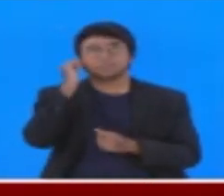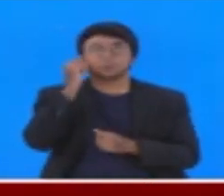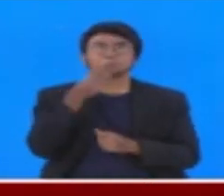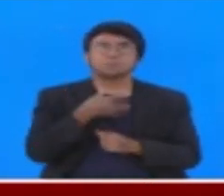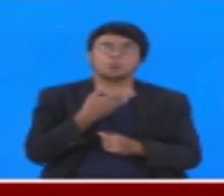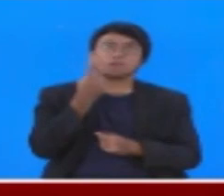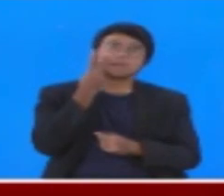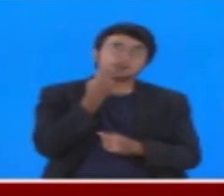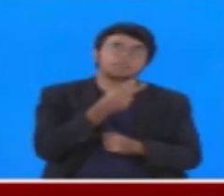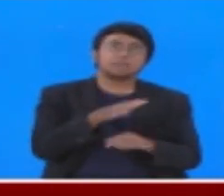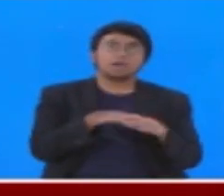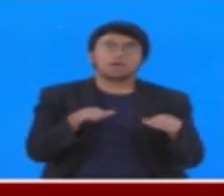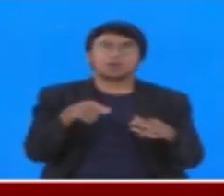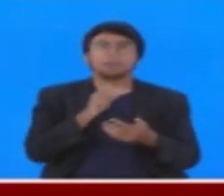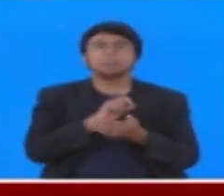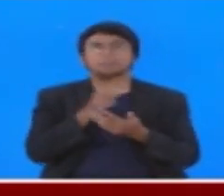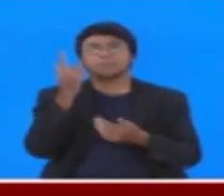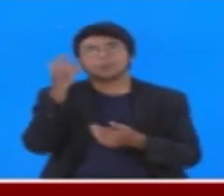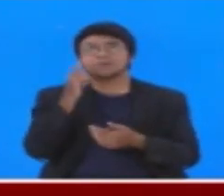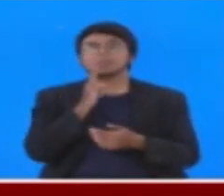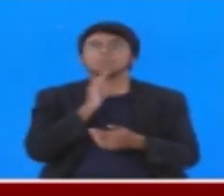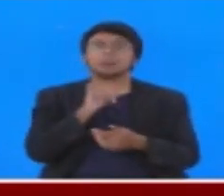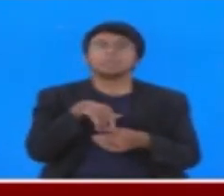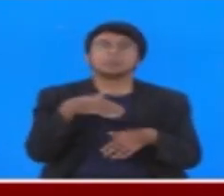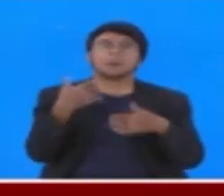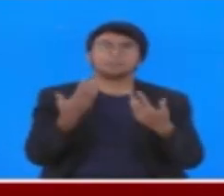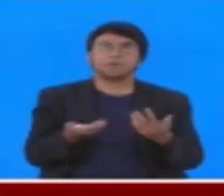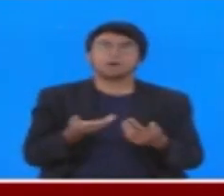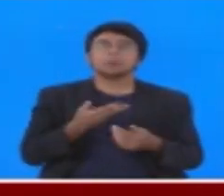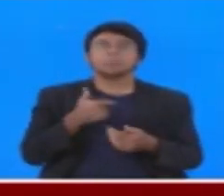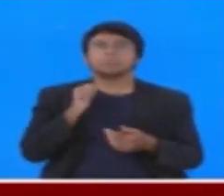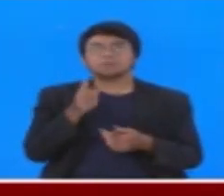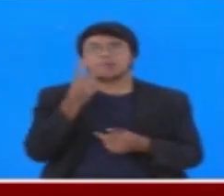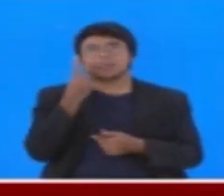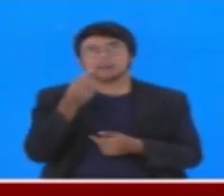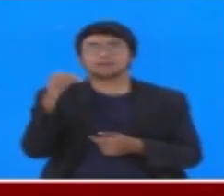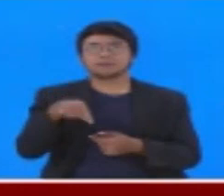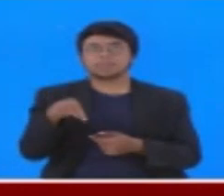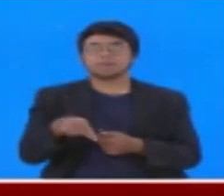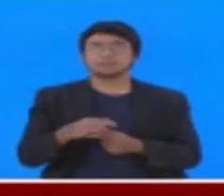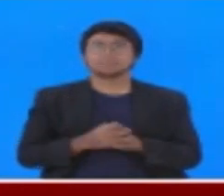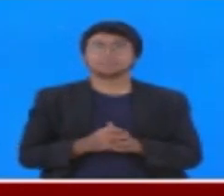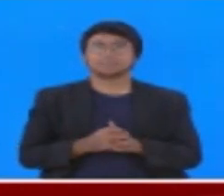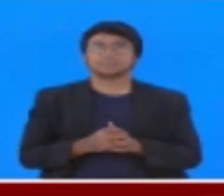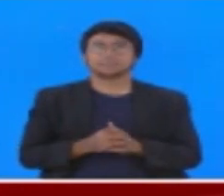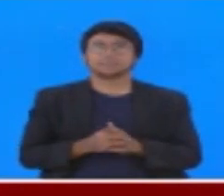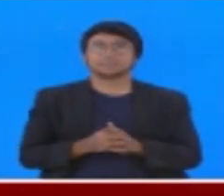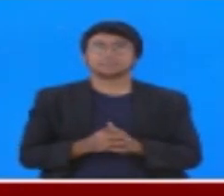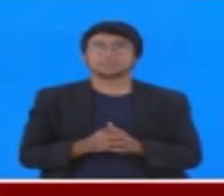saya bisa meringankan beban orang tua. Nah, awal mulanya seperti itu. Jadi awal mulanya